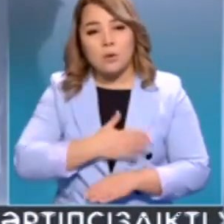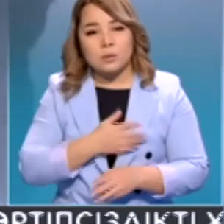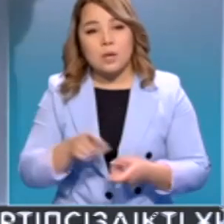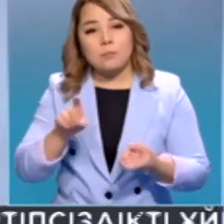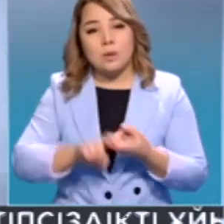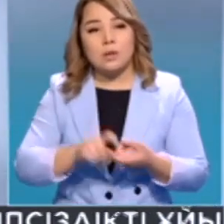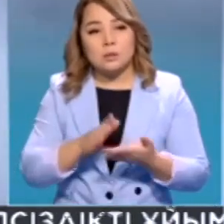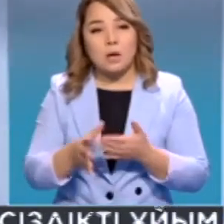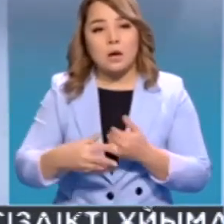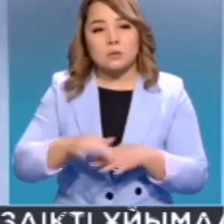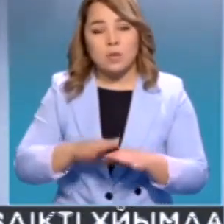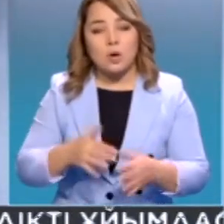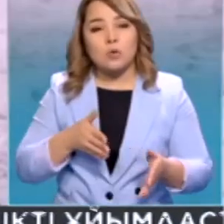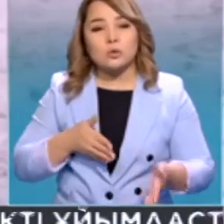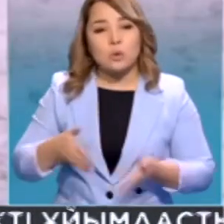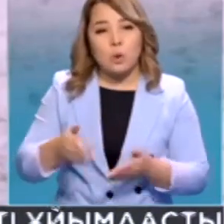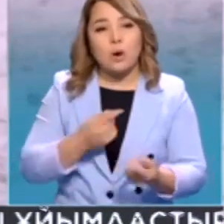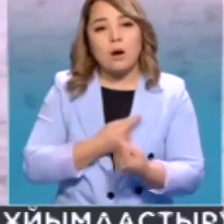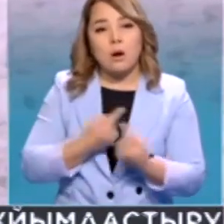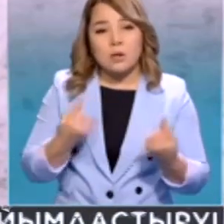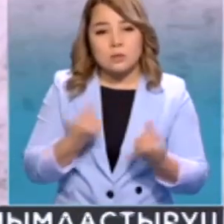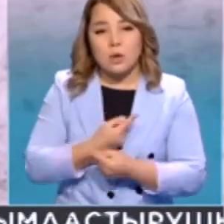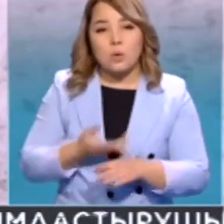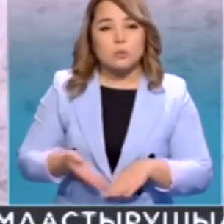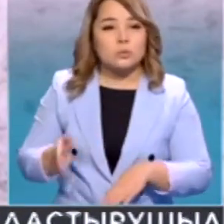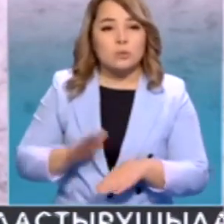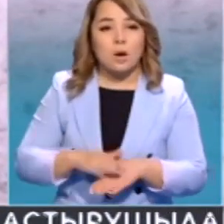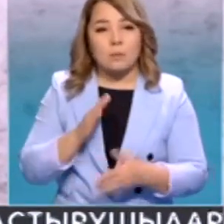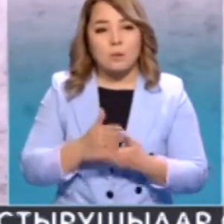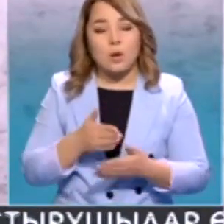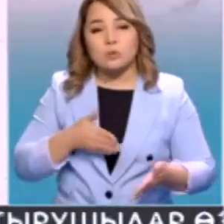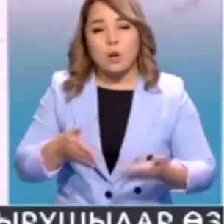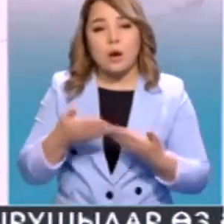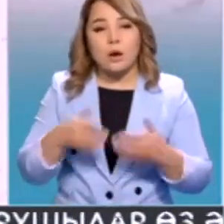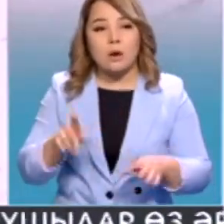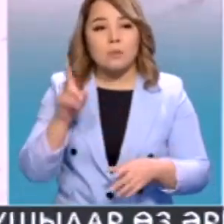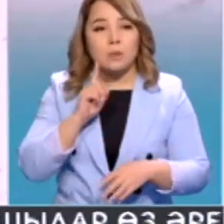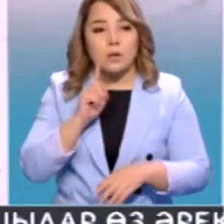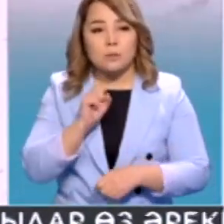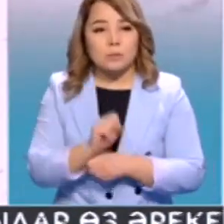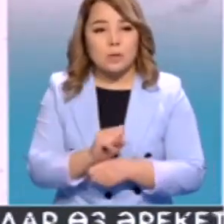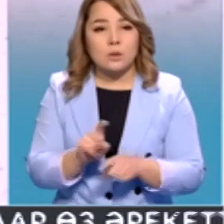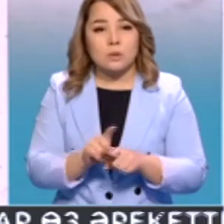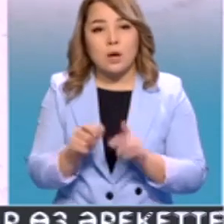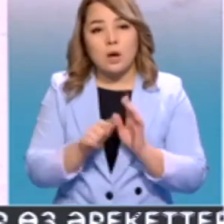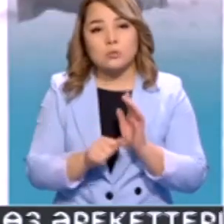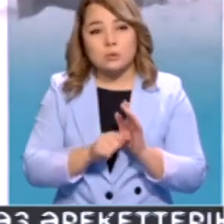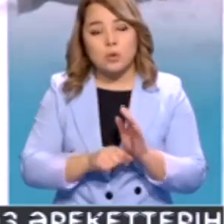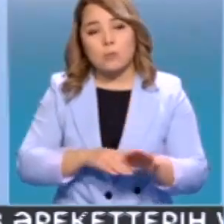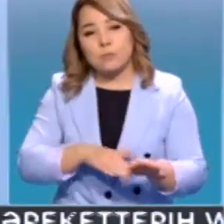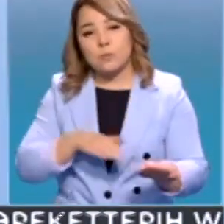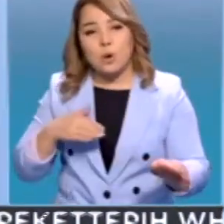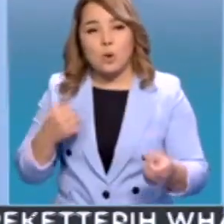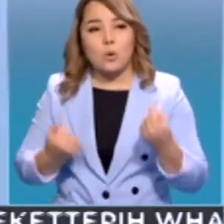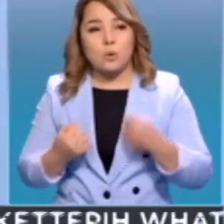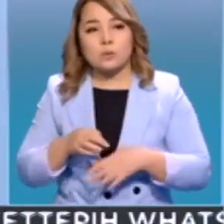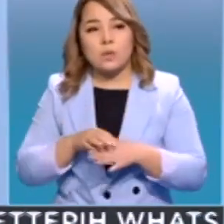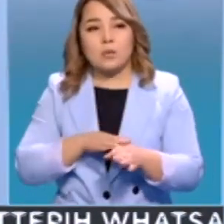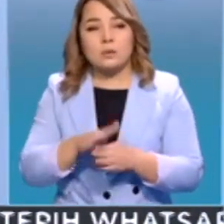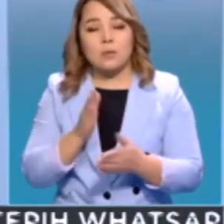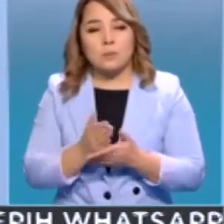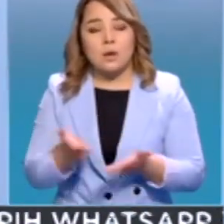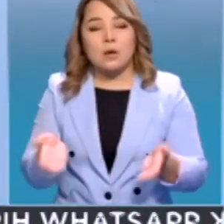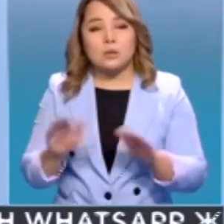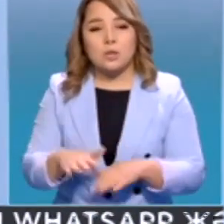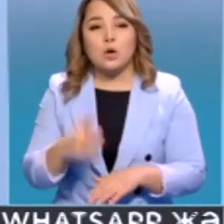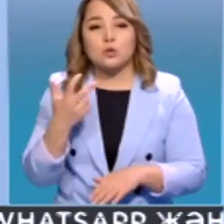қолайсыздығына байланысты аймақта жол қатынасы қиындады. Бүгін түс ауа бірқатар жолдар ашылғанша патрульдік бекеттерде 600 көлік тұрды. Соңғы 3 күнгі боранда жолда